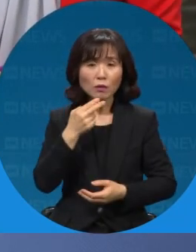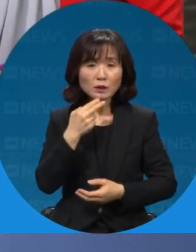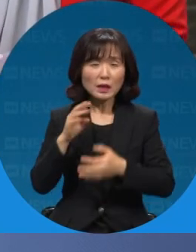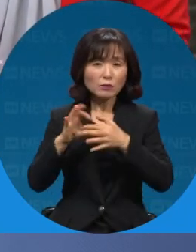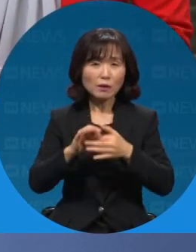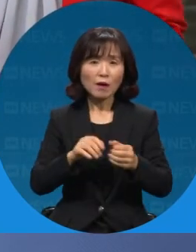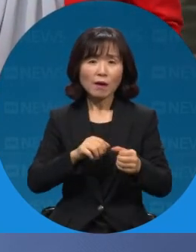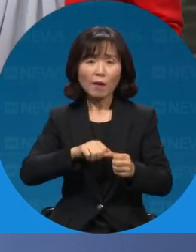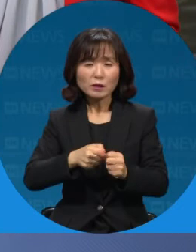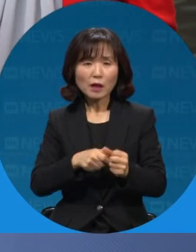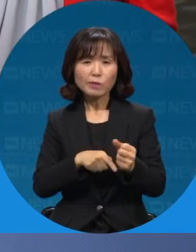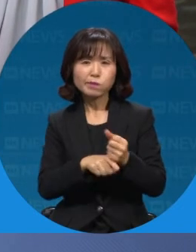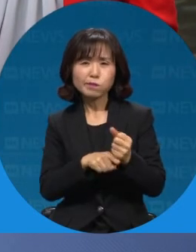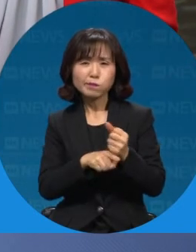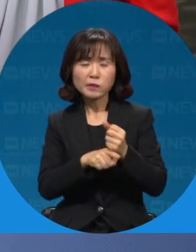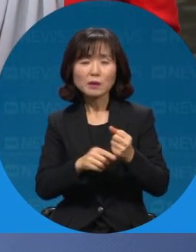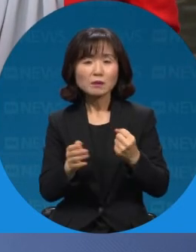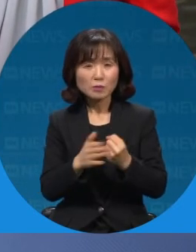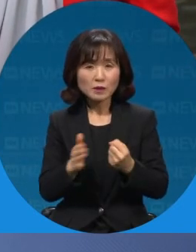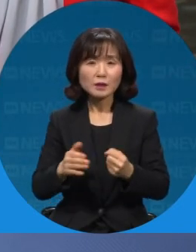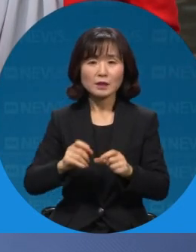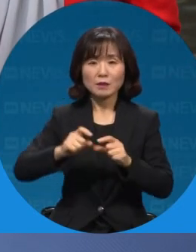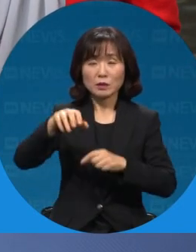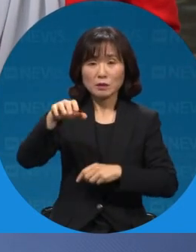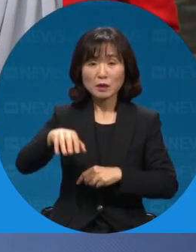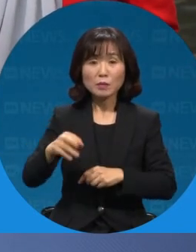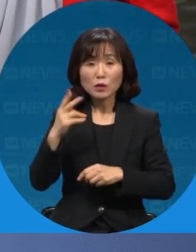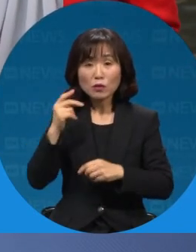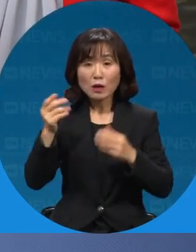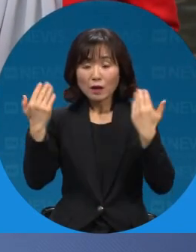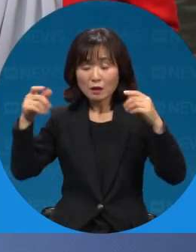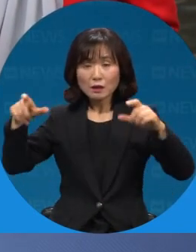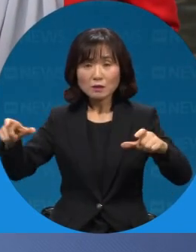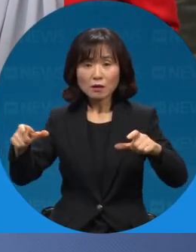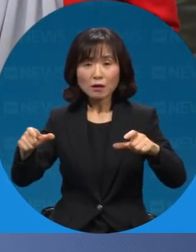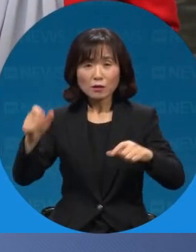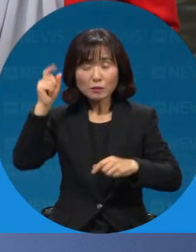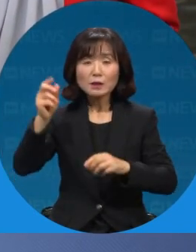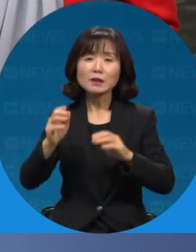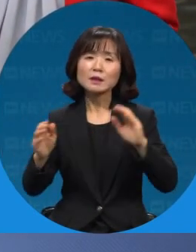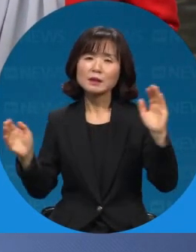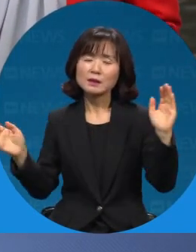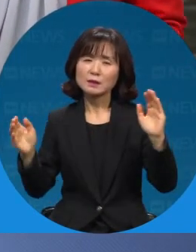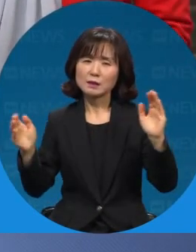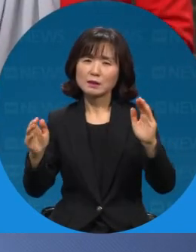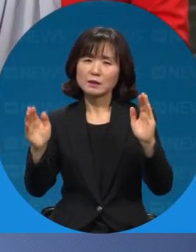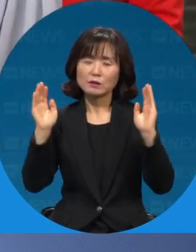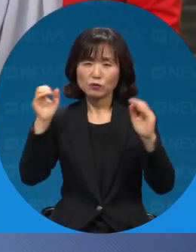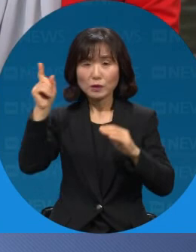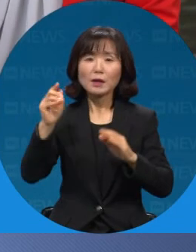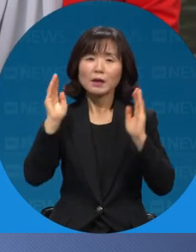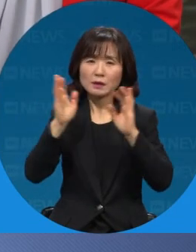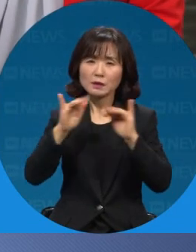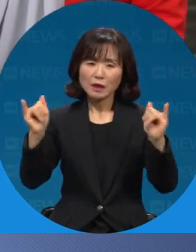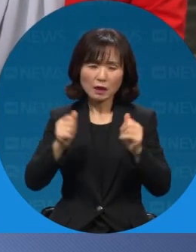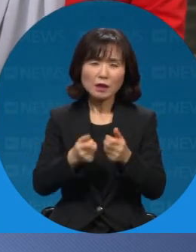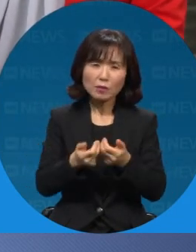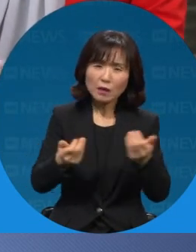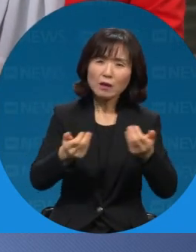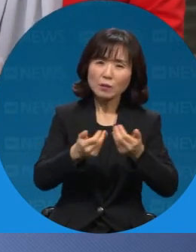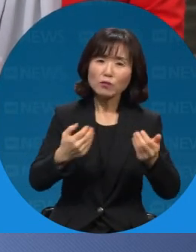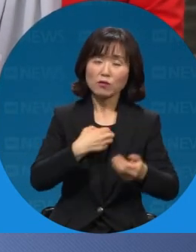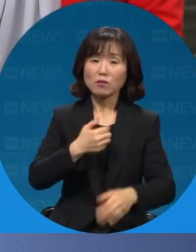억지 수사에 일각에서는 이미 국내 학계에서 인재 유출이 더 심각해질 것이라는 우려까지 나오고 있습니다 어떻게